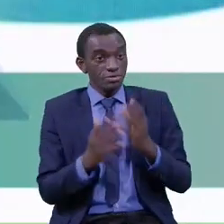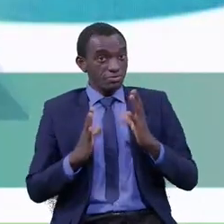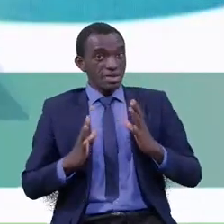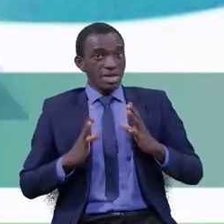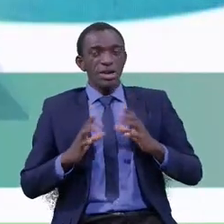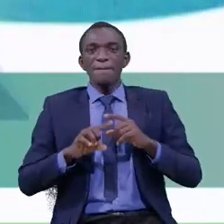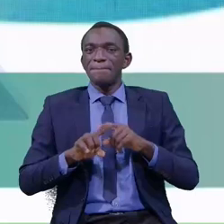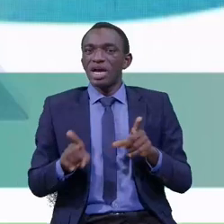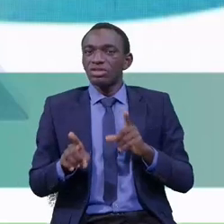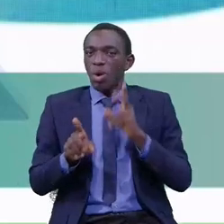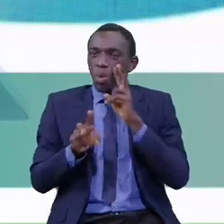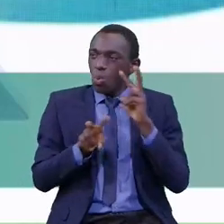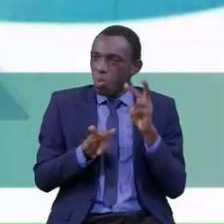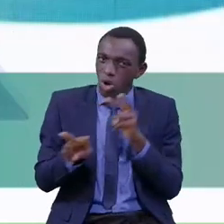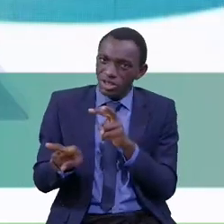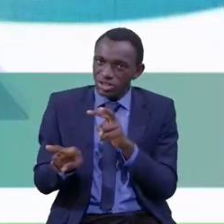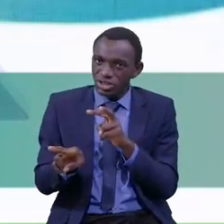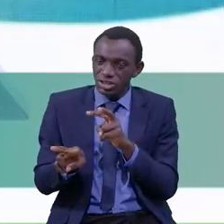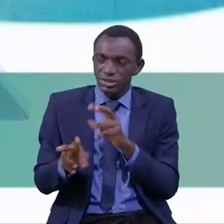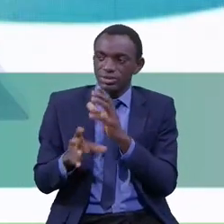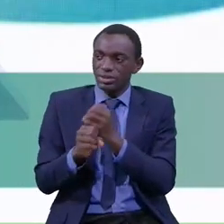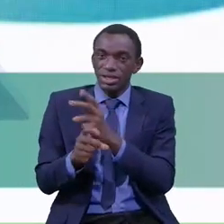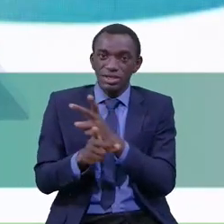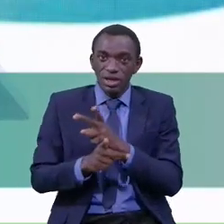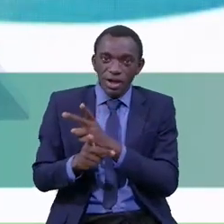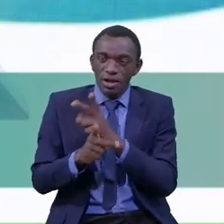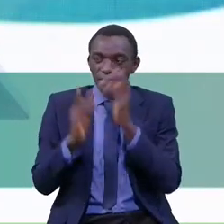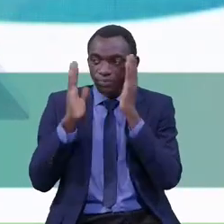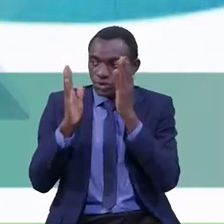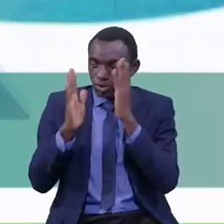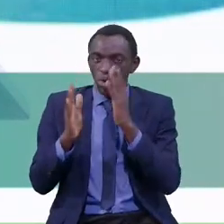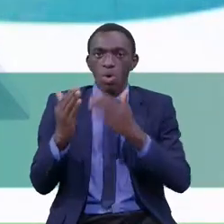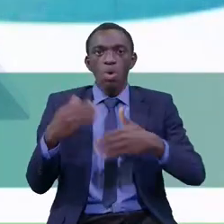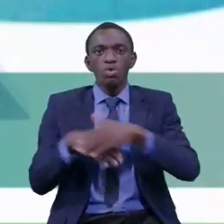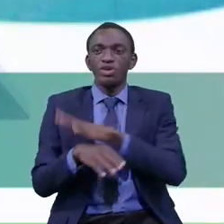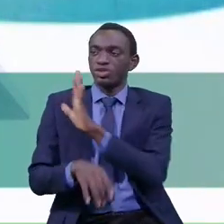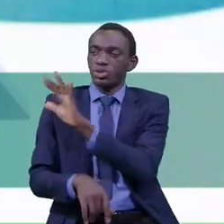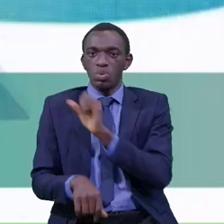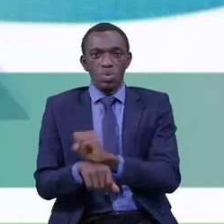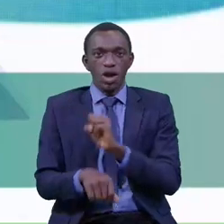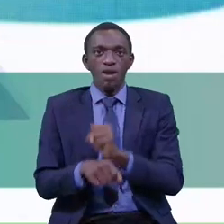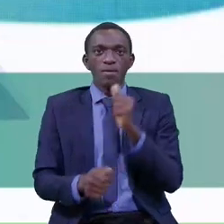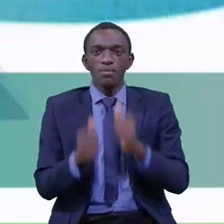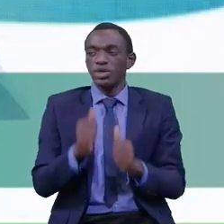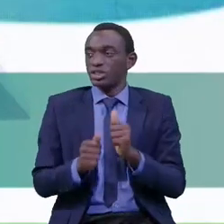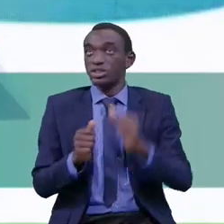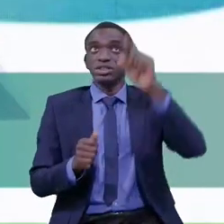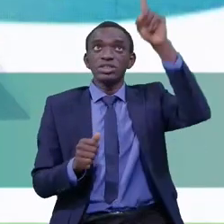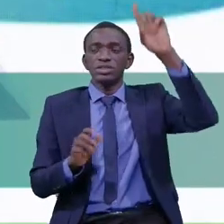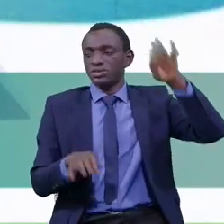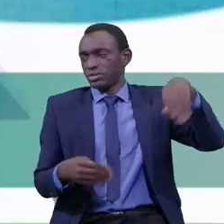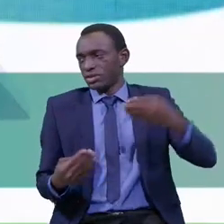premièrement, prends garde et prends garde au ministère que tu as reçu dans le